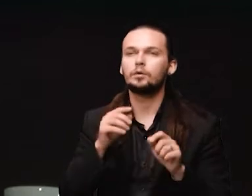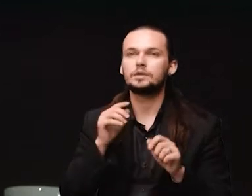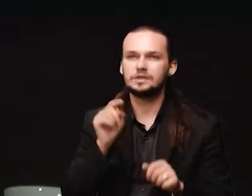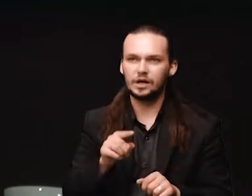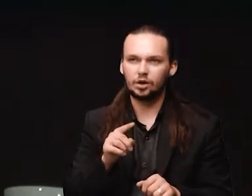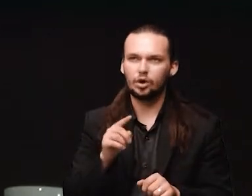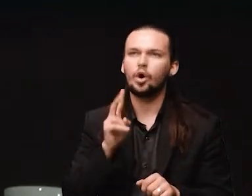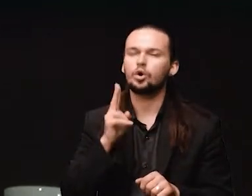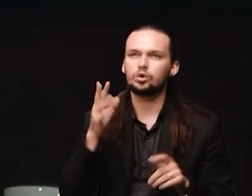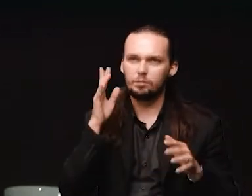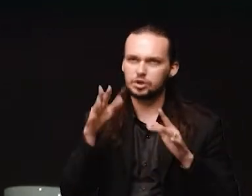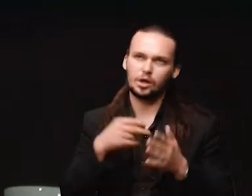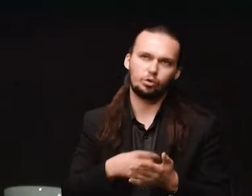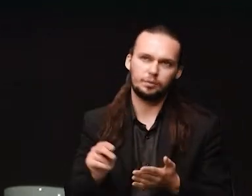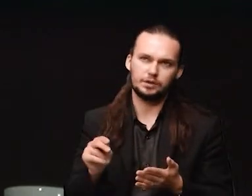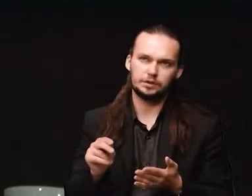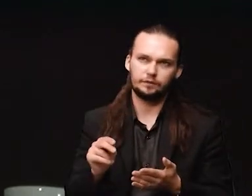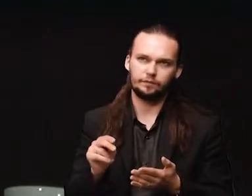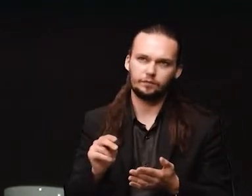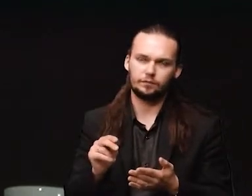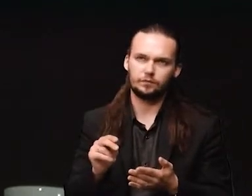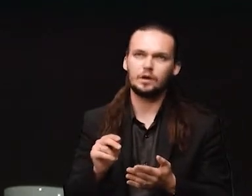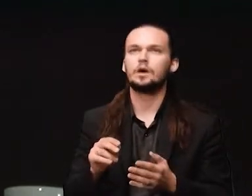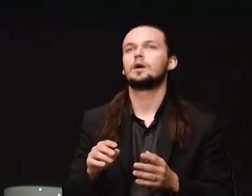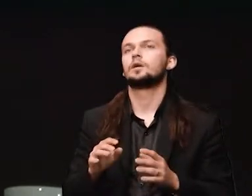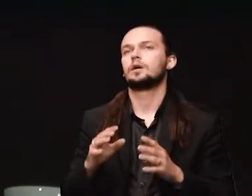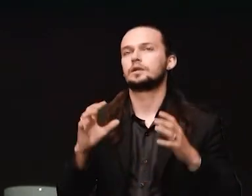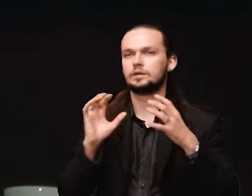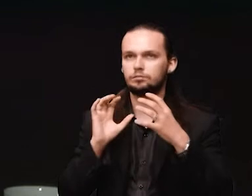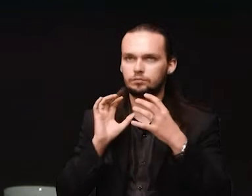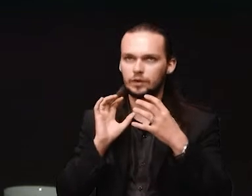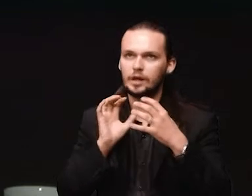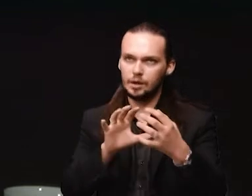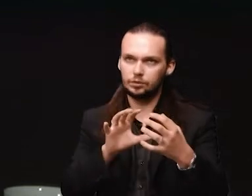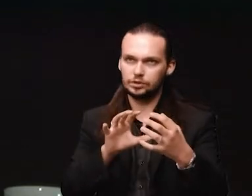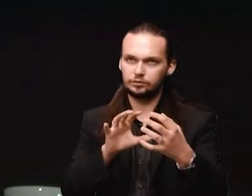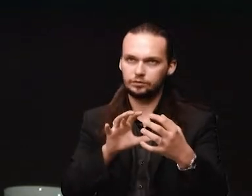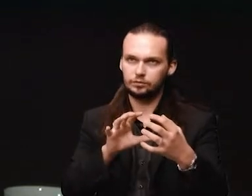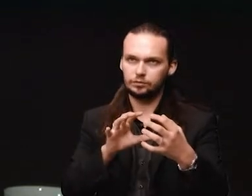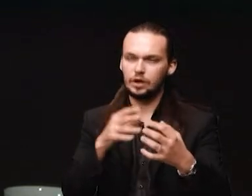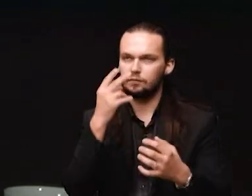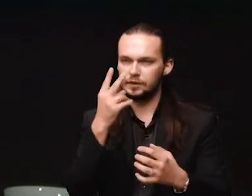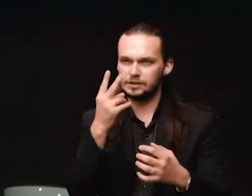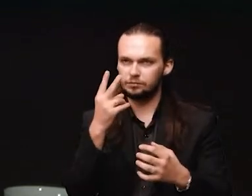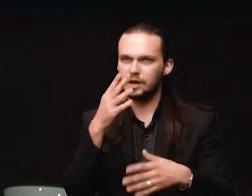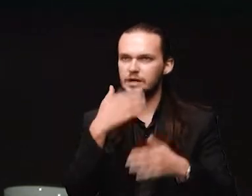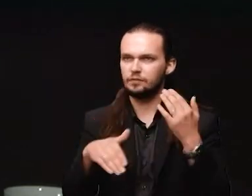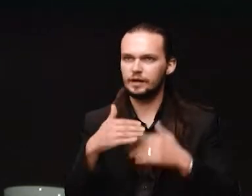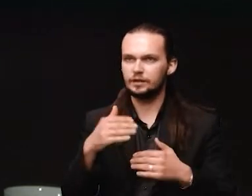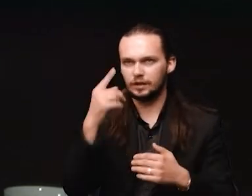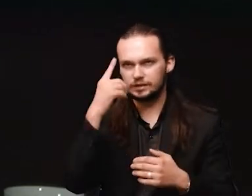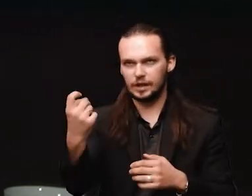тех, кто мечтал им обзавестись. В то же время на бортах автобусов и троллейбусов мы все чаще видим инвалидный